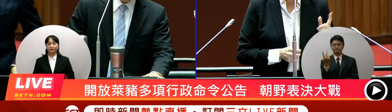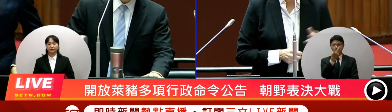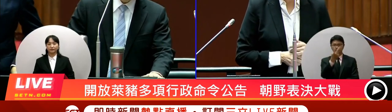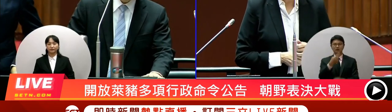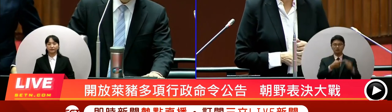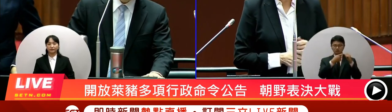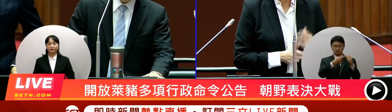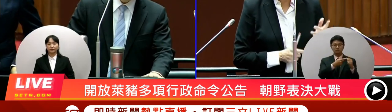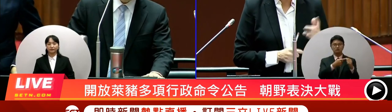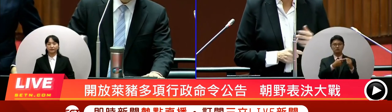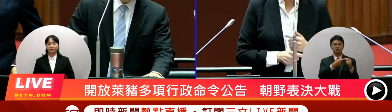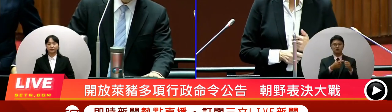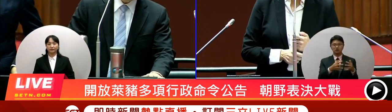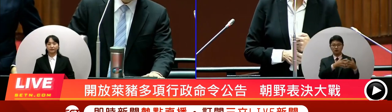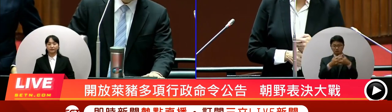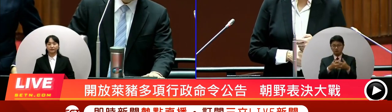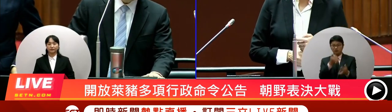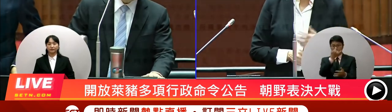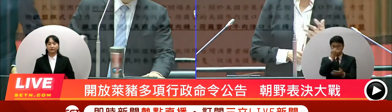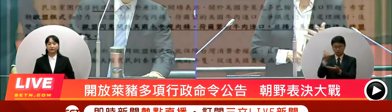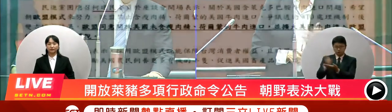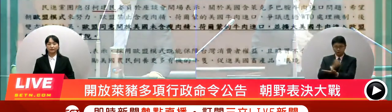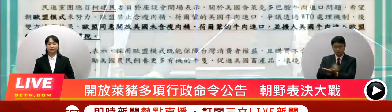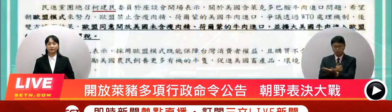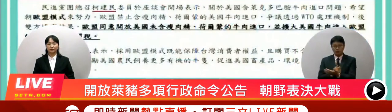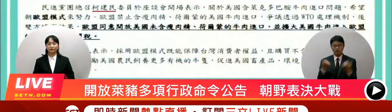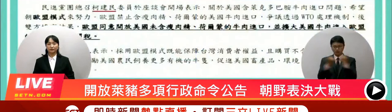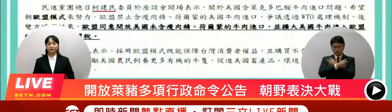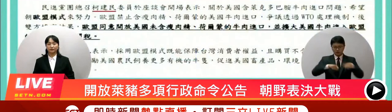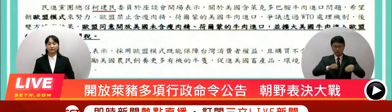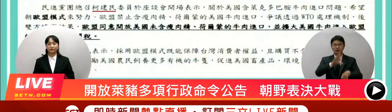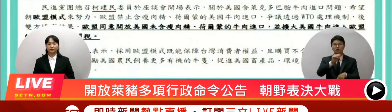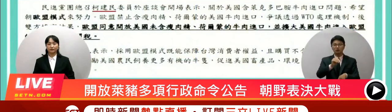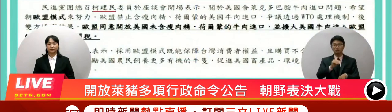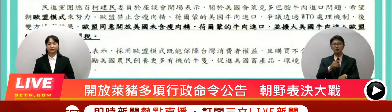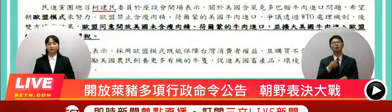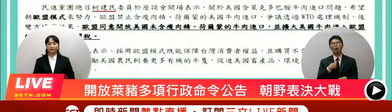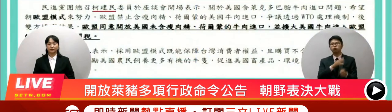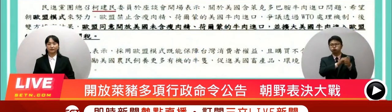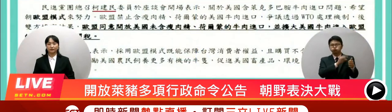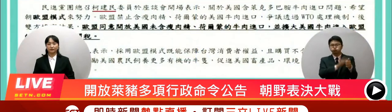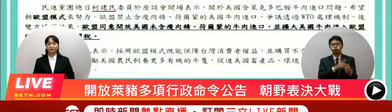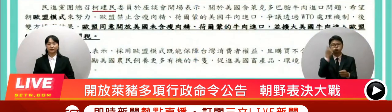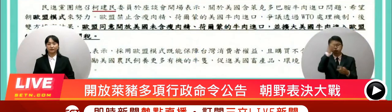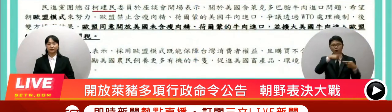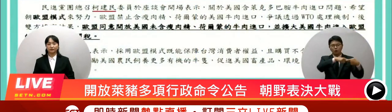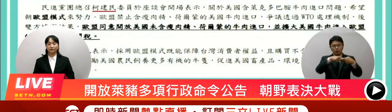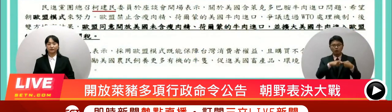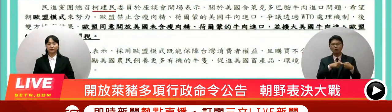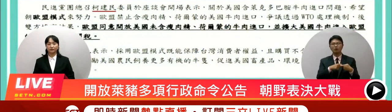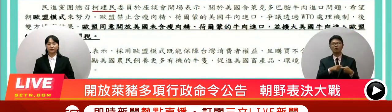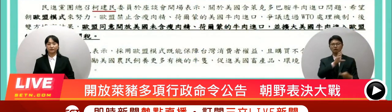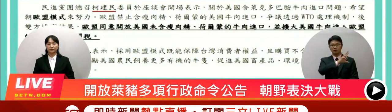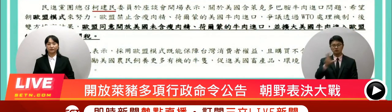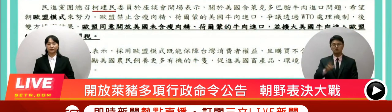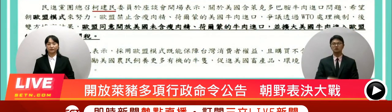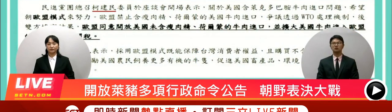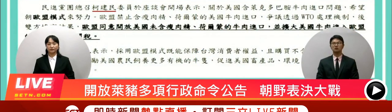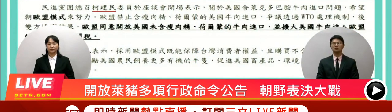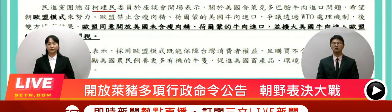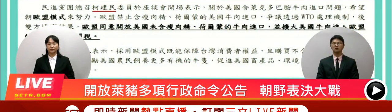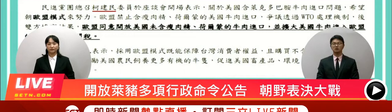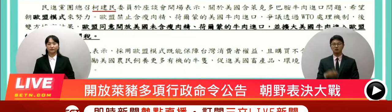第一，美猪进口的替代方案，其实我们可以比照欧盟的模式，就是扩大未含瘦肉精的美猪